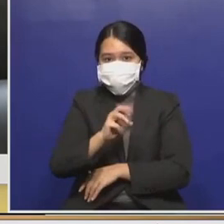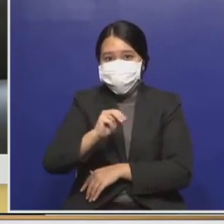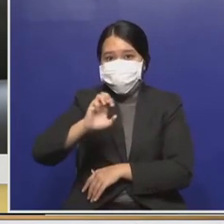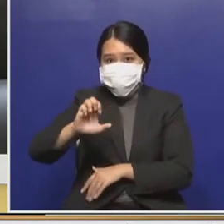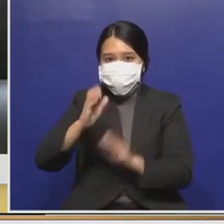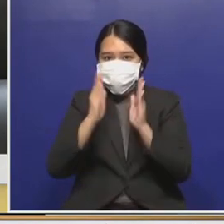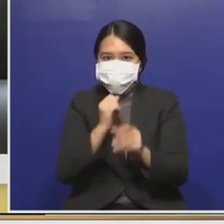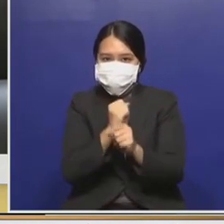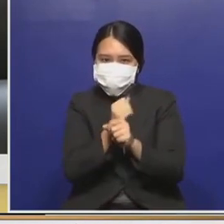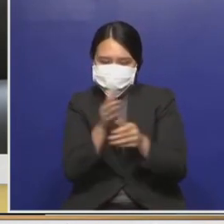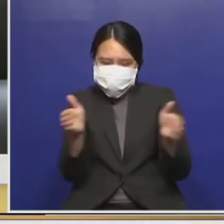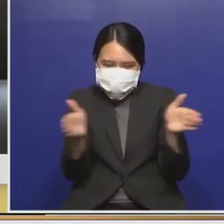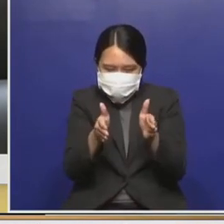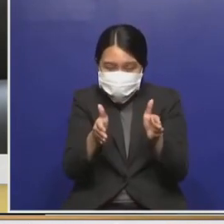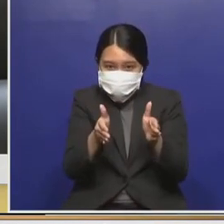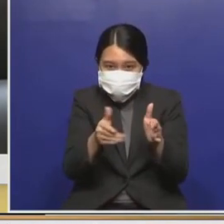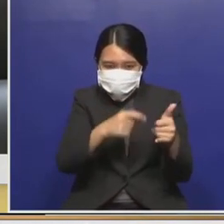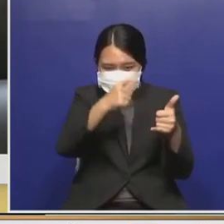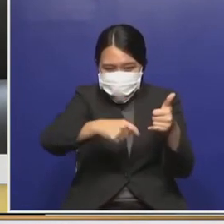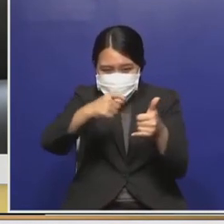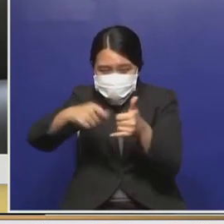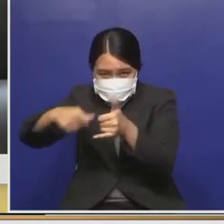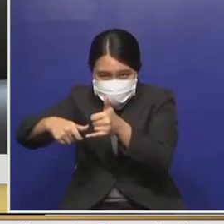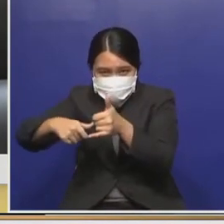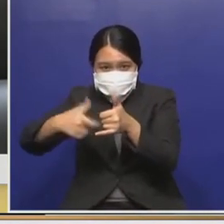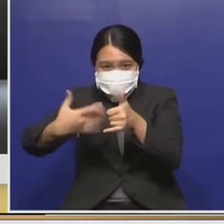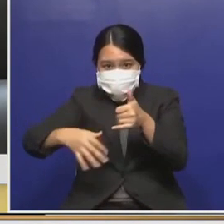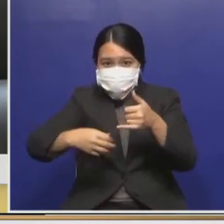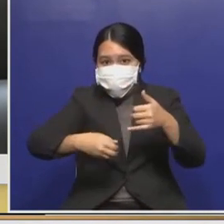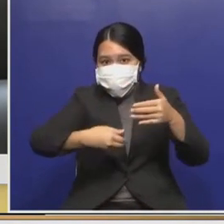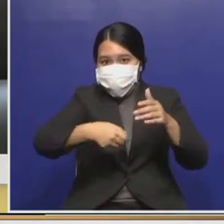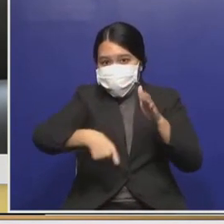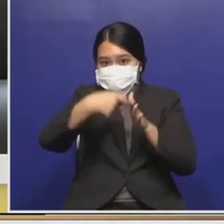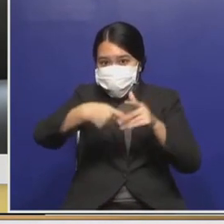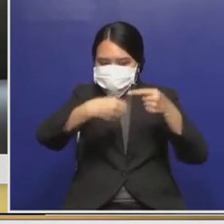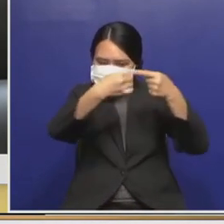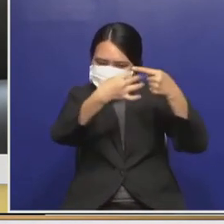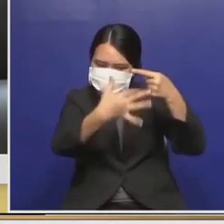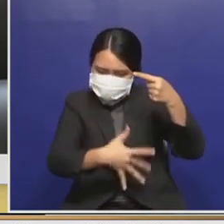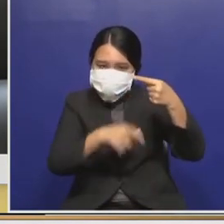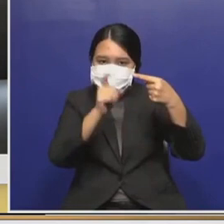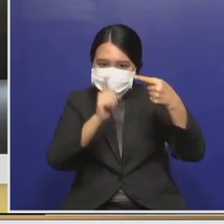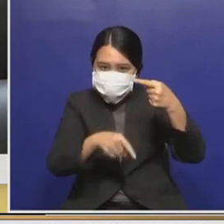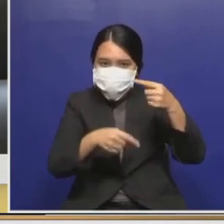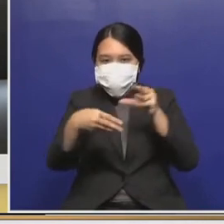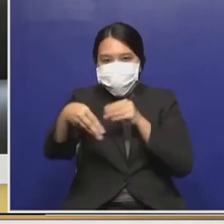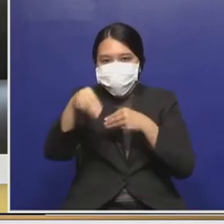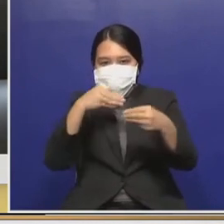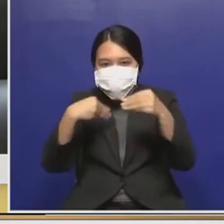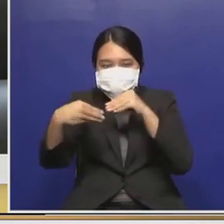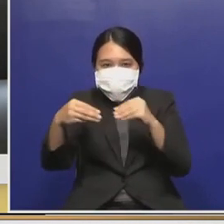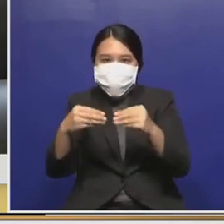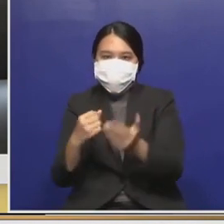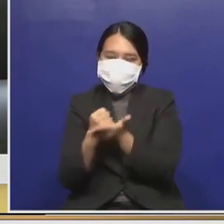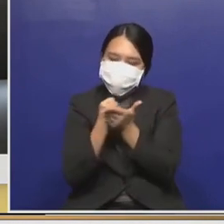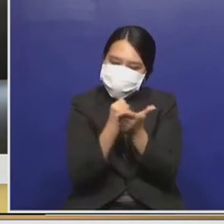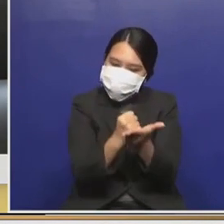กำหนดคสำบัติให้ผ่อนคลาย ช่วยเหลอเขา